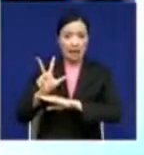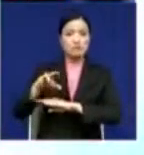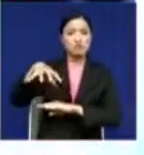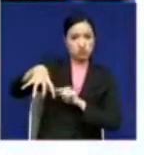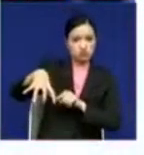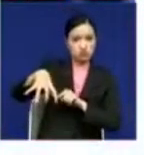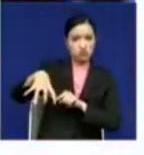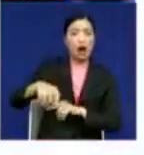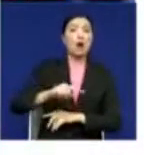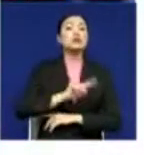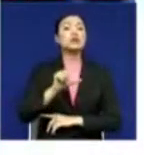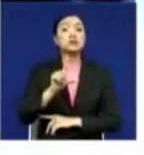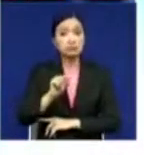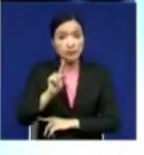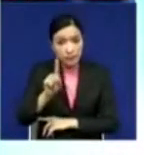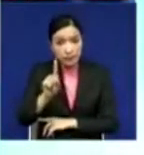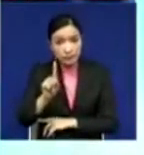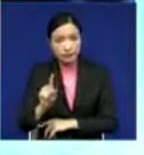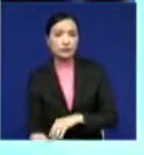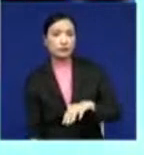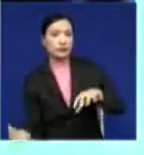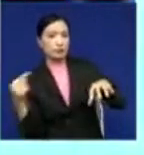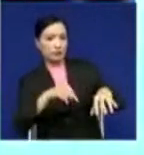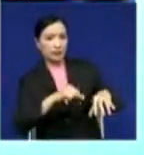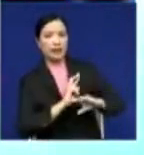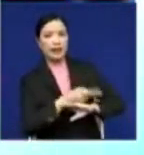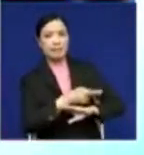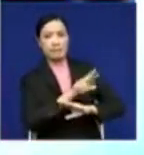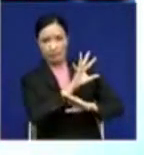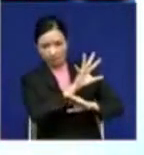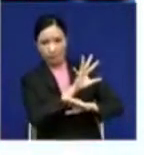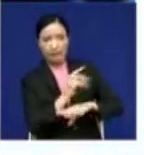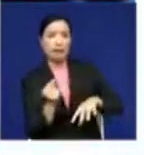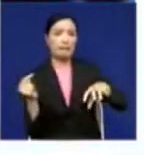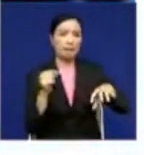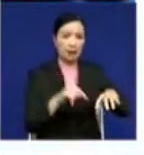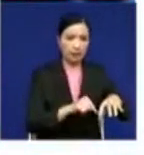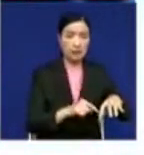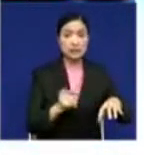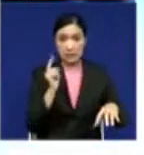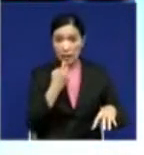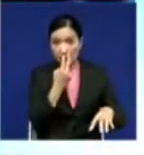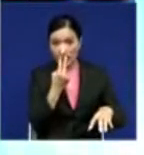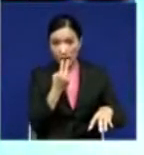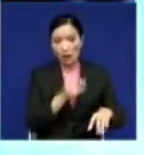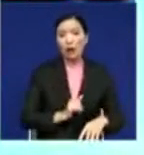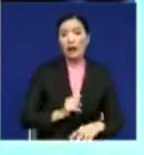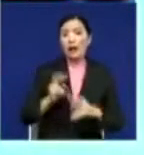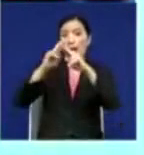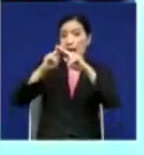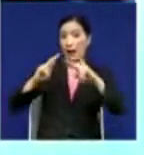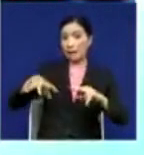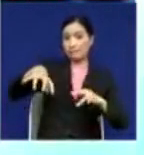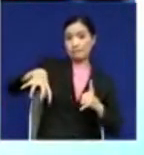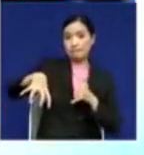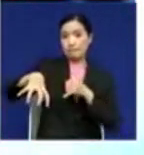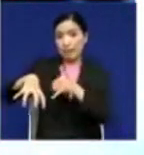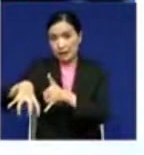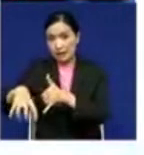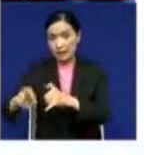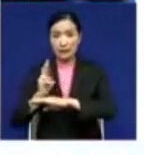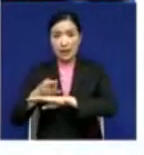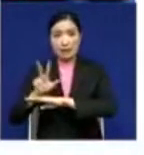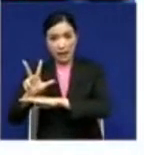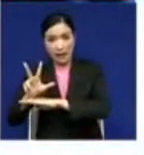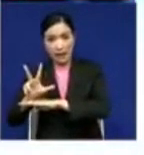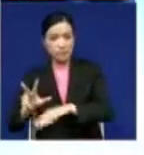ที่21เนี่ยมาที่สาขาถนนพระราม5นะครับก็เห็นได้ว่ากิจกรรมเนี่ยก็เป็นการทำงานในช่วงก